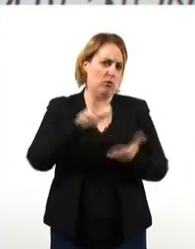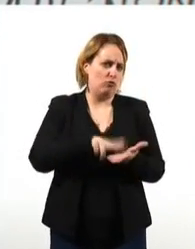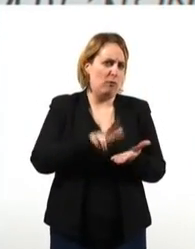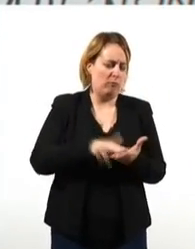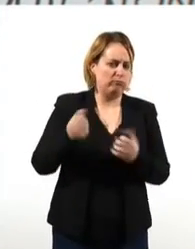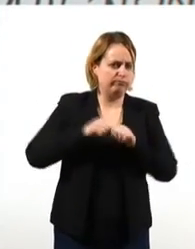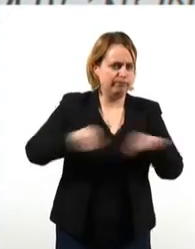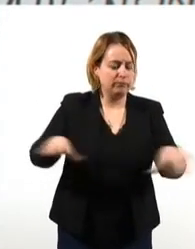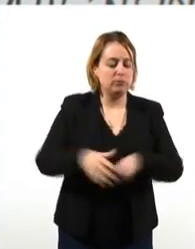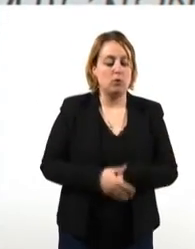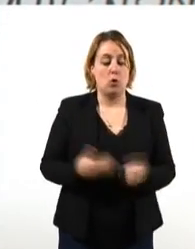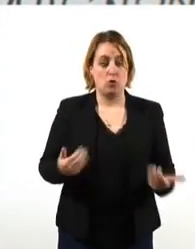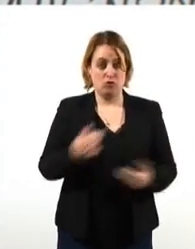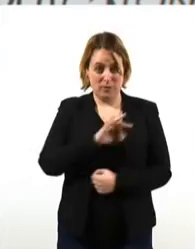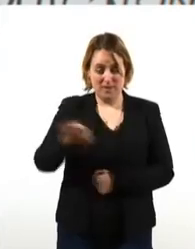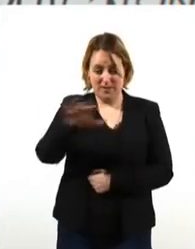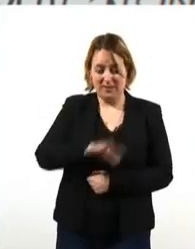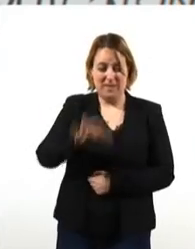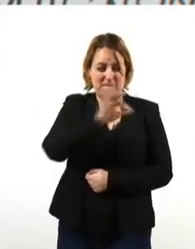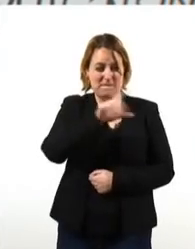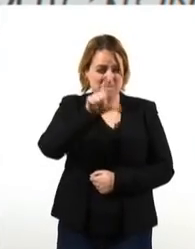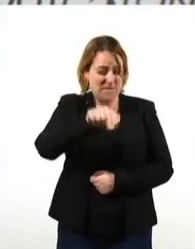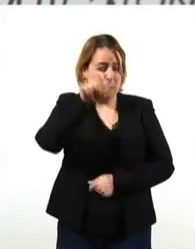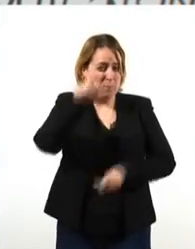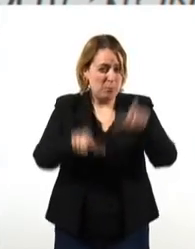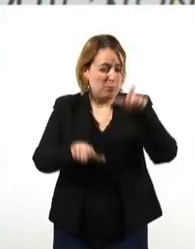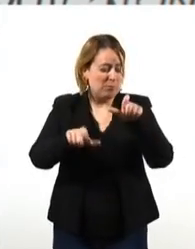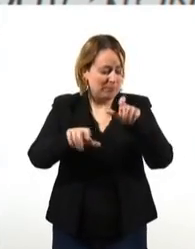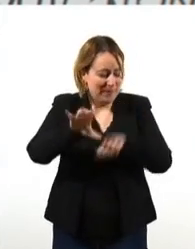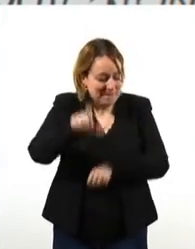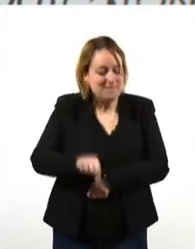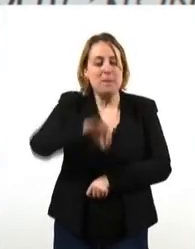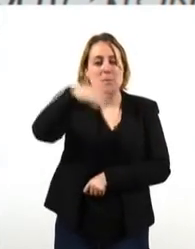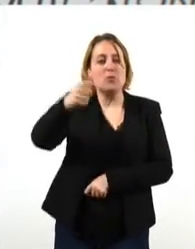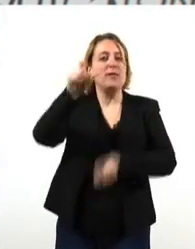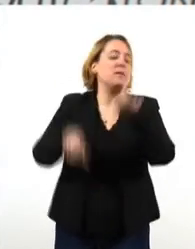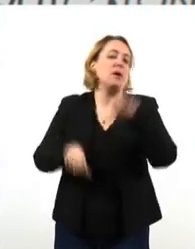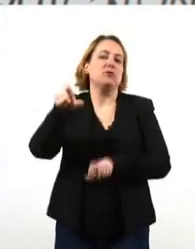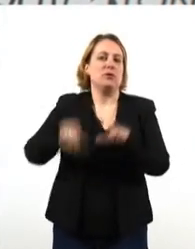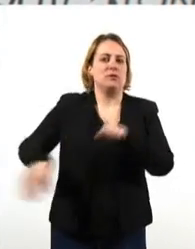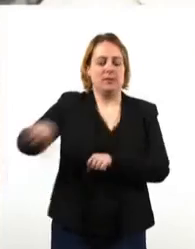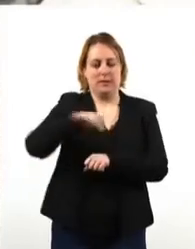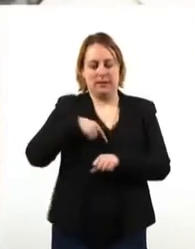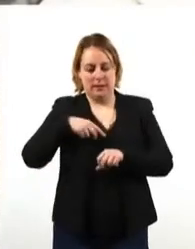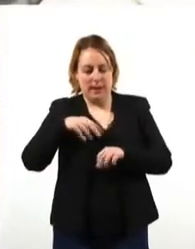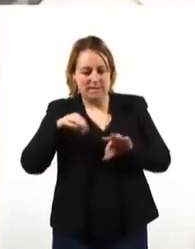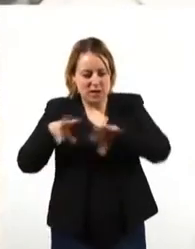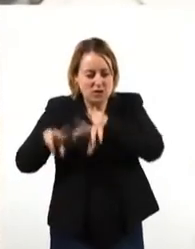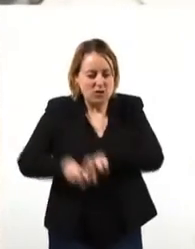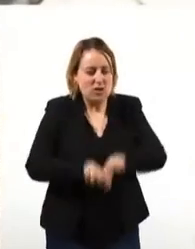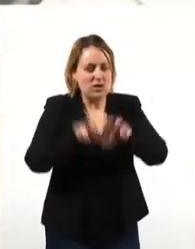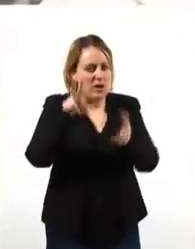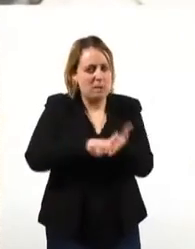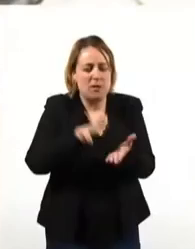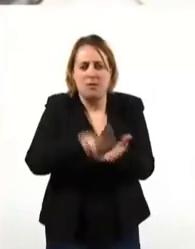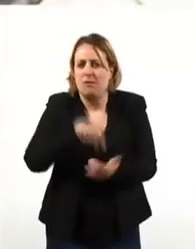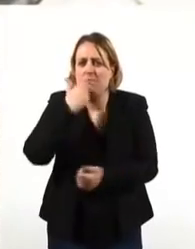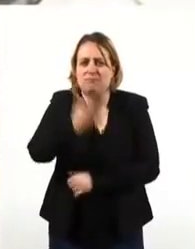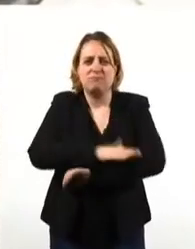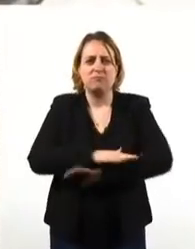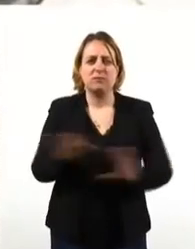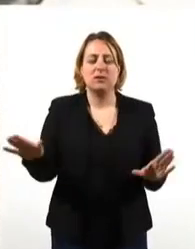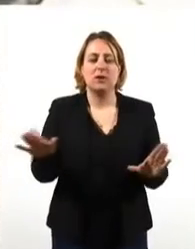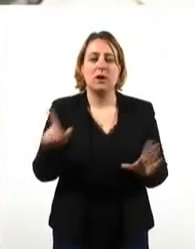de la population, c'est une souffrance de se loger pour trouver un logement, surtout dans les grandes villes, puisqu'on a un phénomène